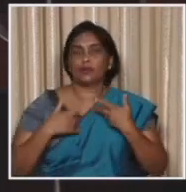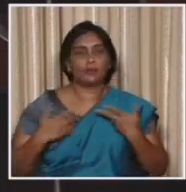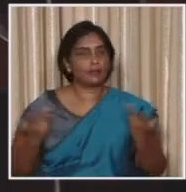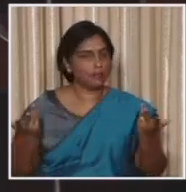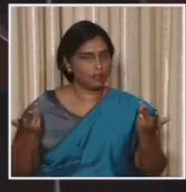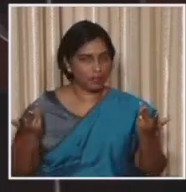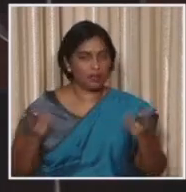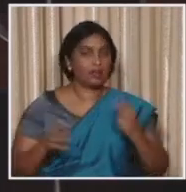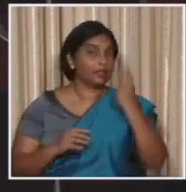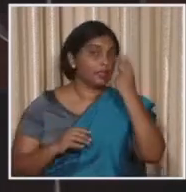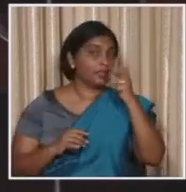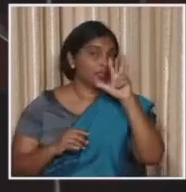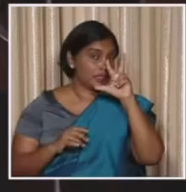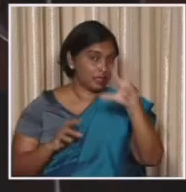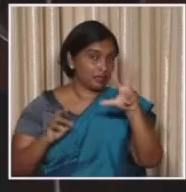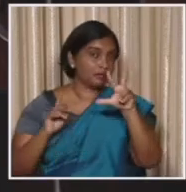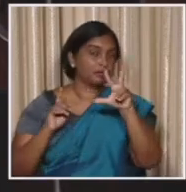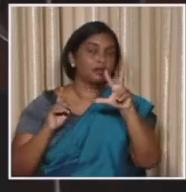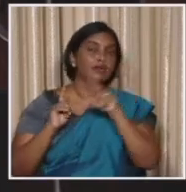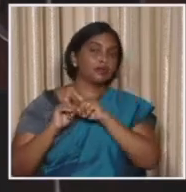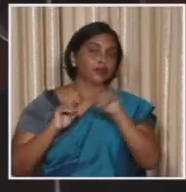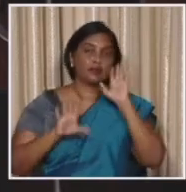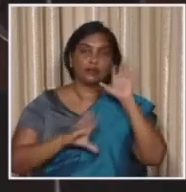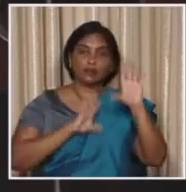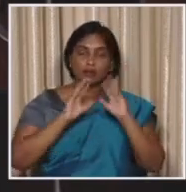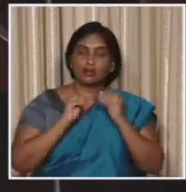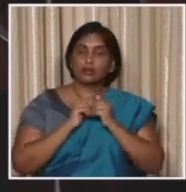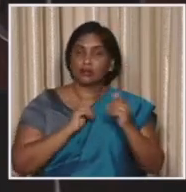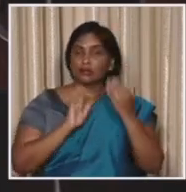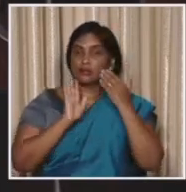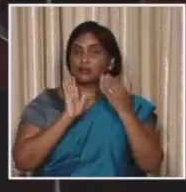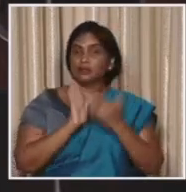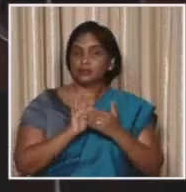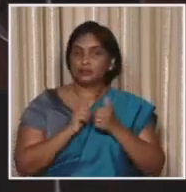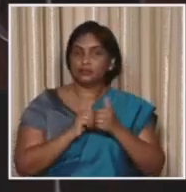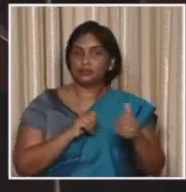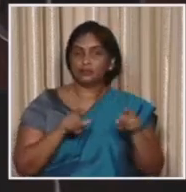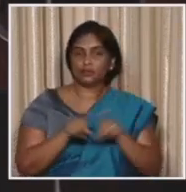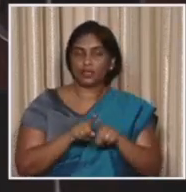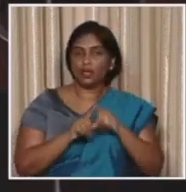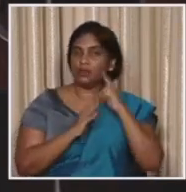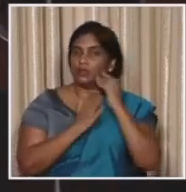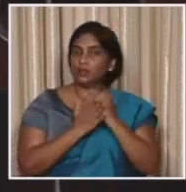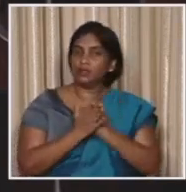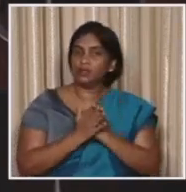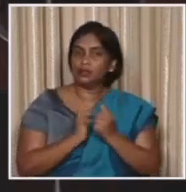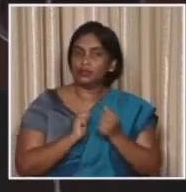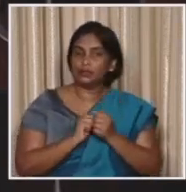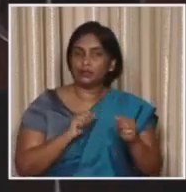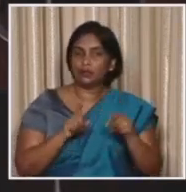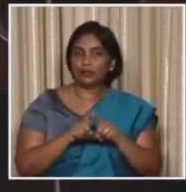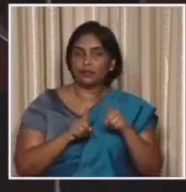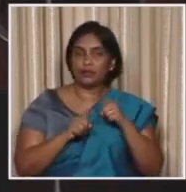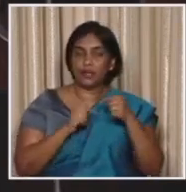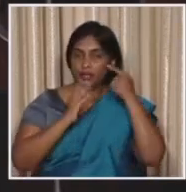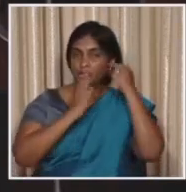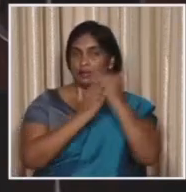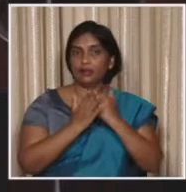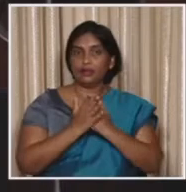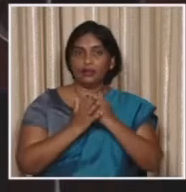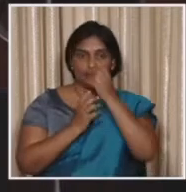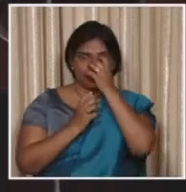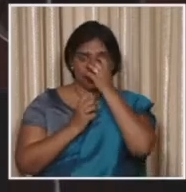නැහැ. 2008 ඉඳන් තොරතුරු පද්ධතියක් හඳුන්වලා දීලා තිබුණා බිලියන ගාණක් වියදම් කරලා. හැබැයි රෝහල්